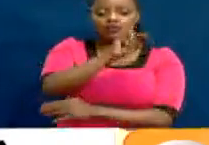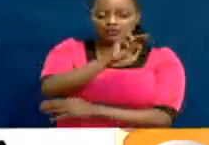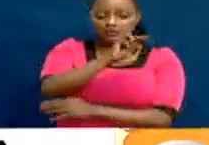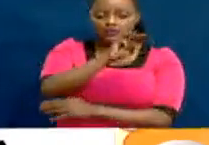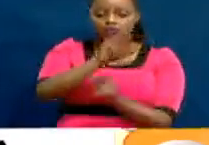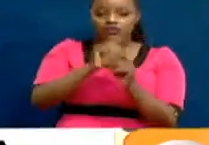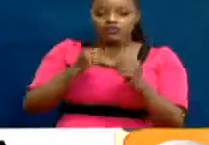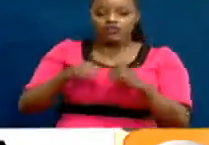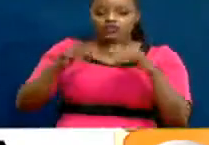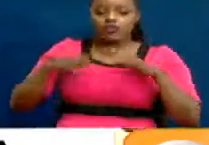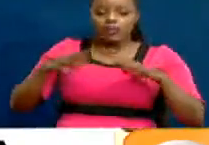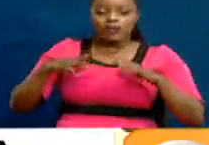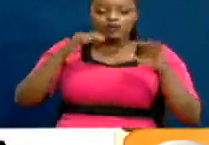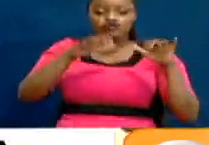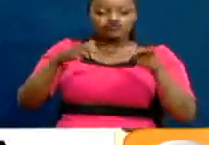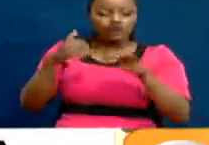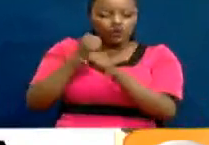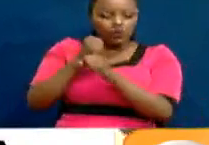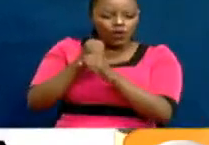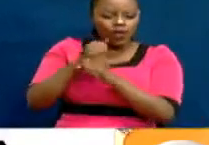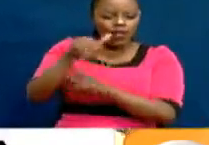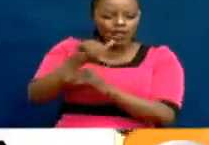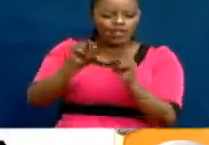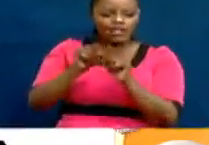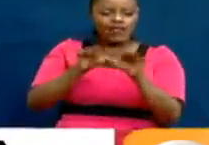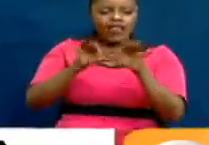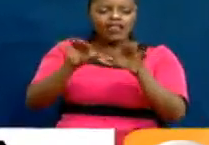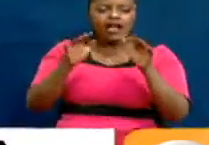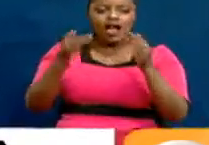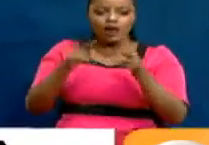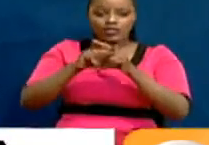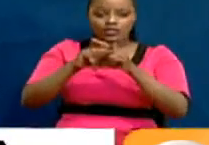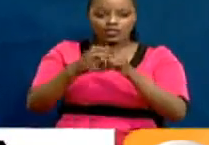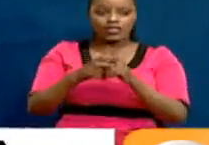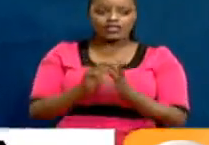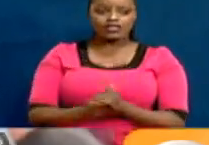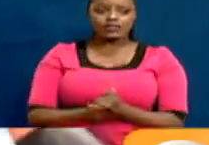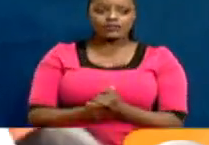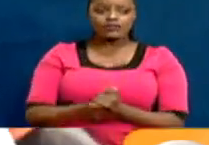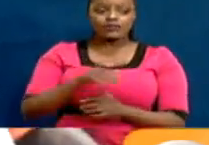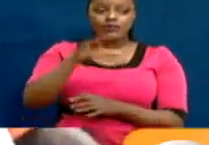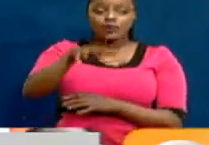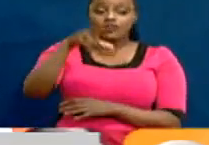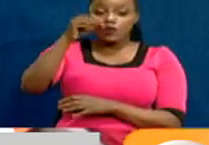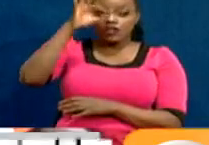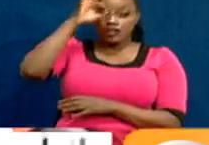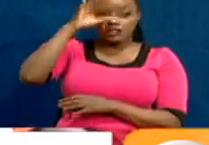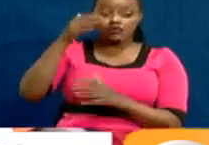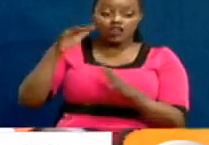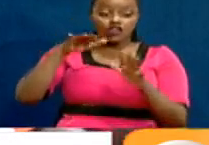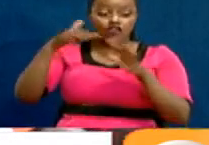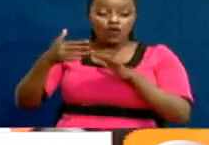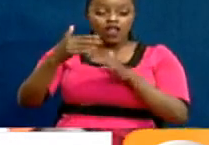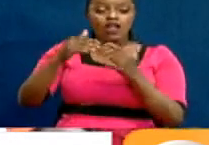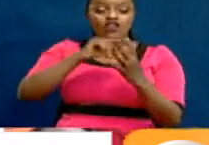mwenyekiti wa wachimba migodi eneo hili, anaelezea chanzo cha mkasa huo. Tulipatwa na shimo iliangukia